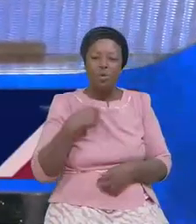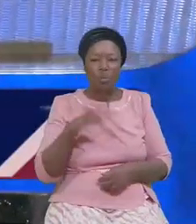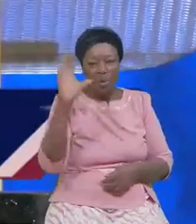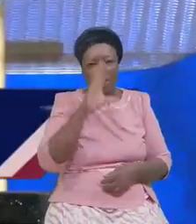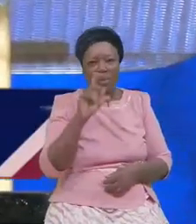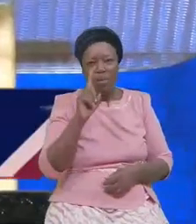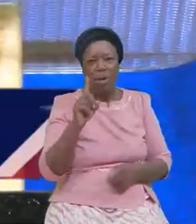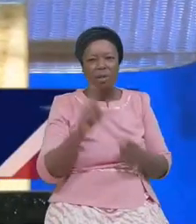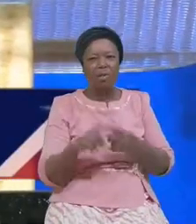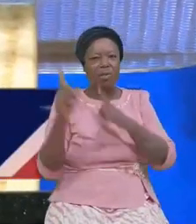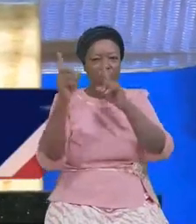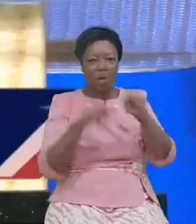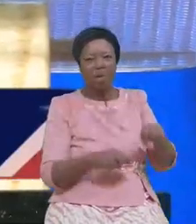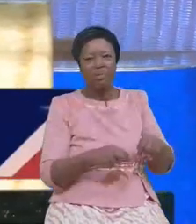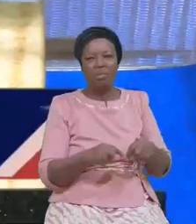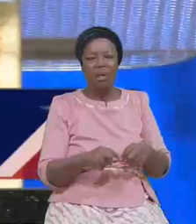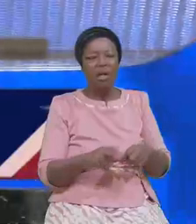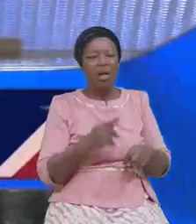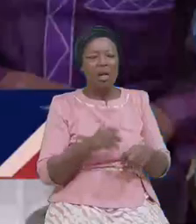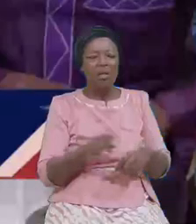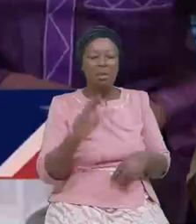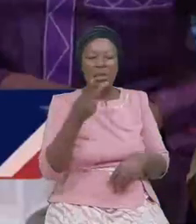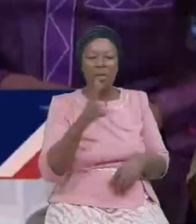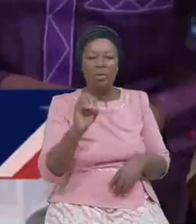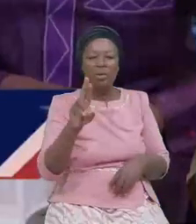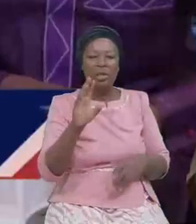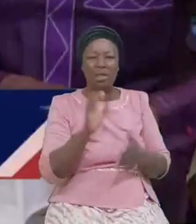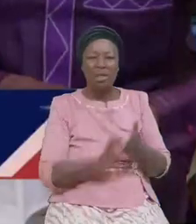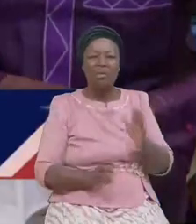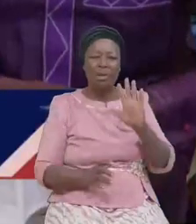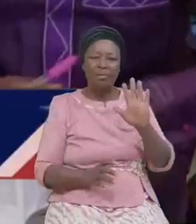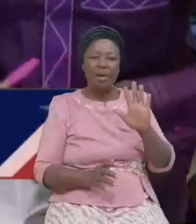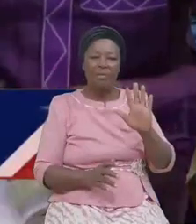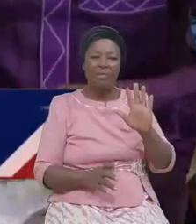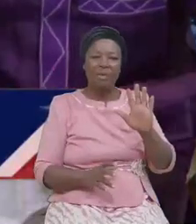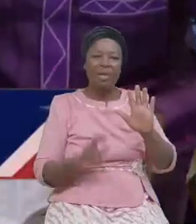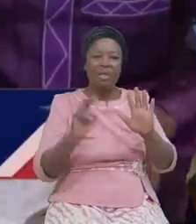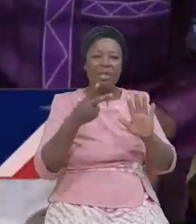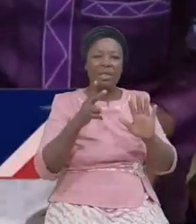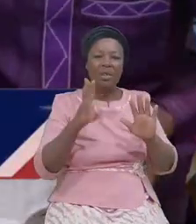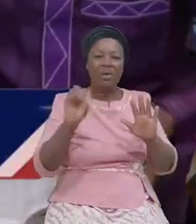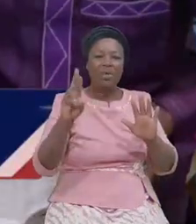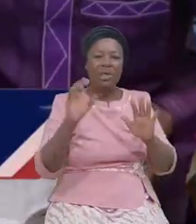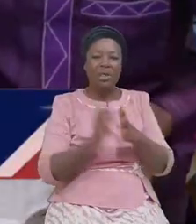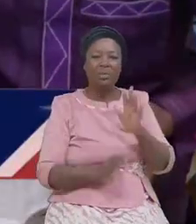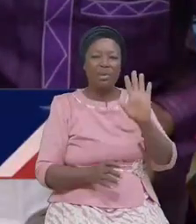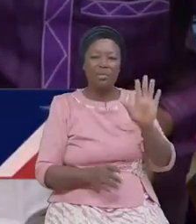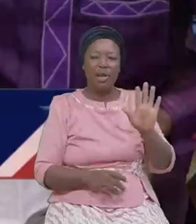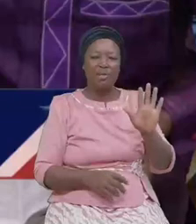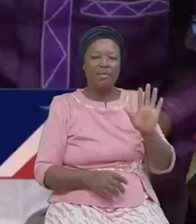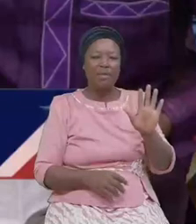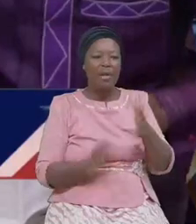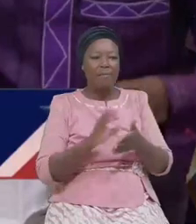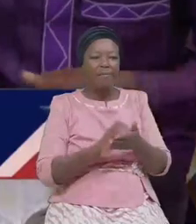Chapitre 5 de 2 Corinthiens. 2 Corinthiens chapitre 5, le verset